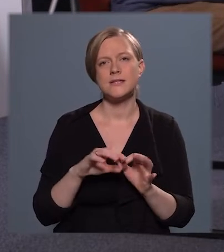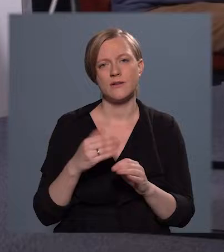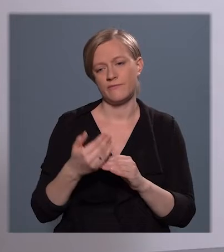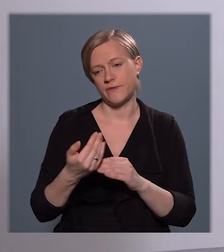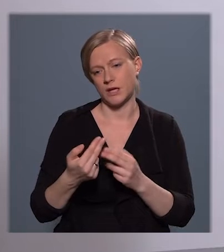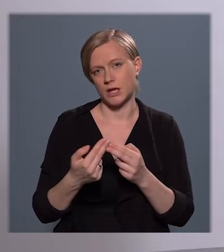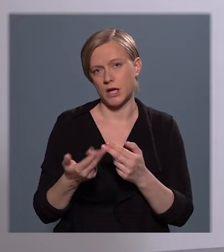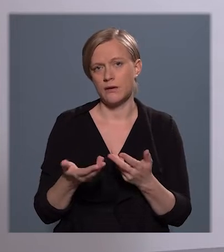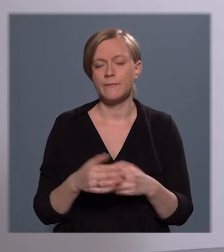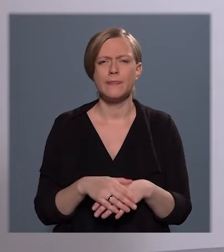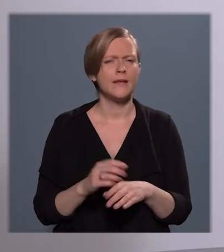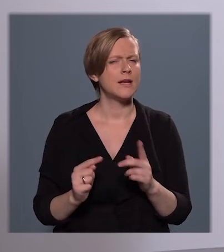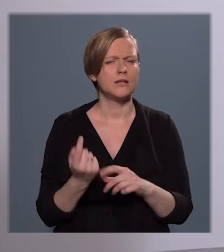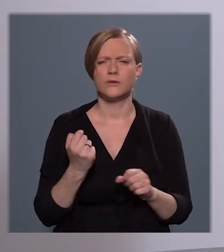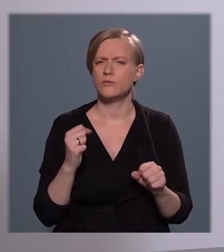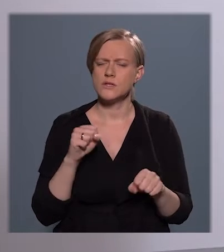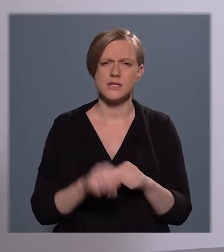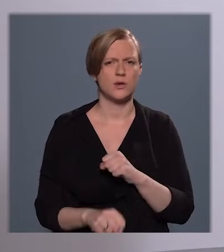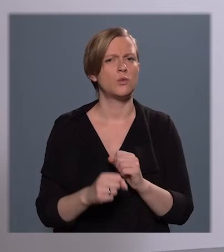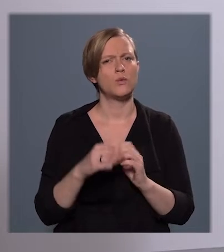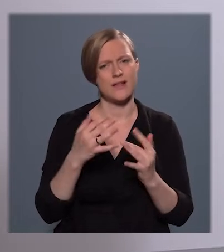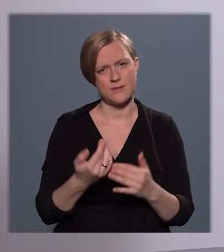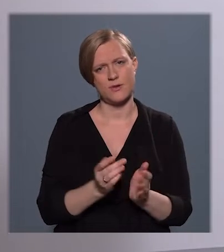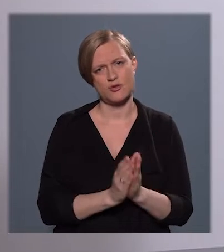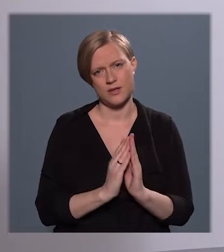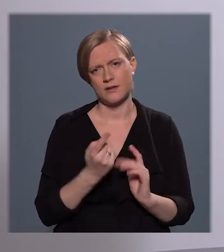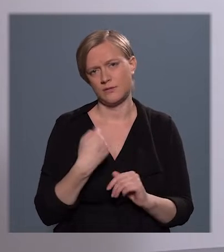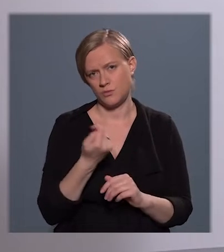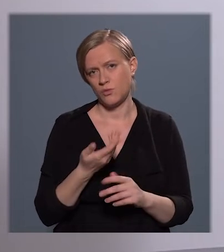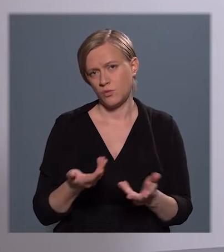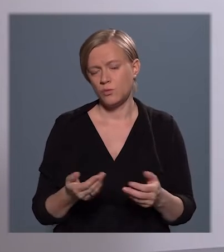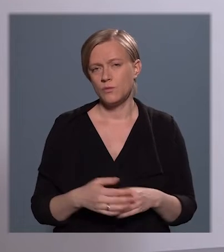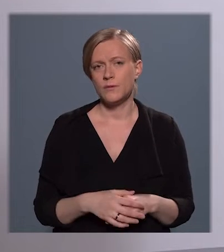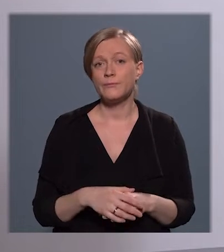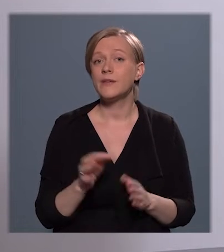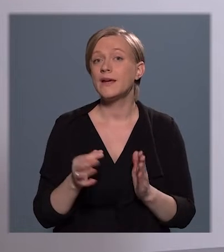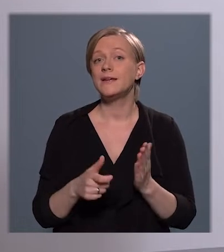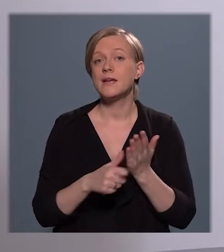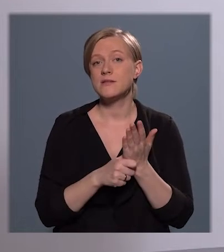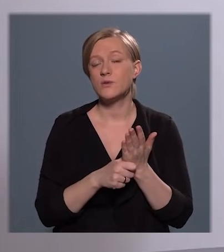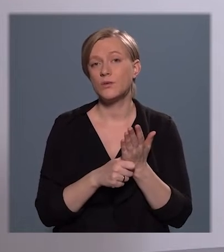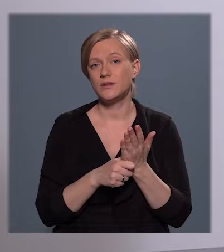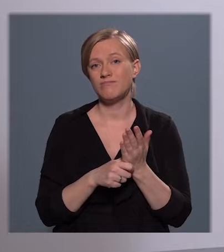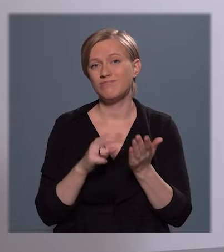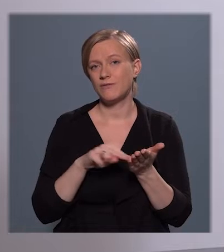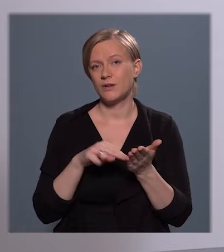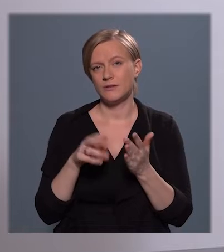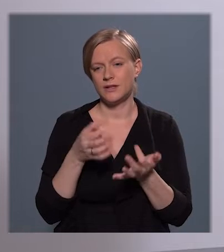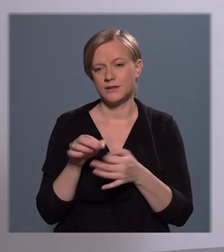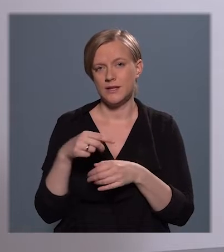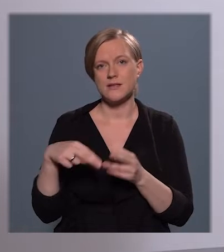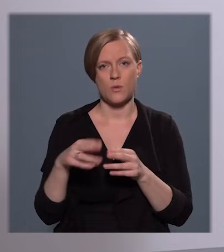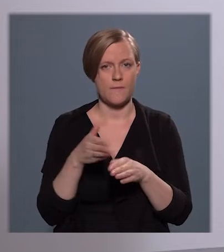végén tartunk. Egy rendkívül szigorú elszámolást kértek tőlünk egyébként. Ezt a jegyzői hivatal intézte többek közt, és